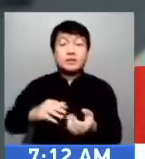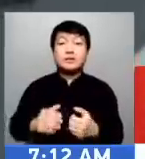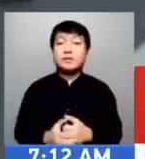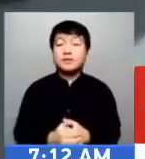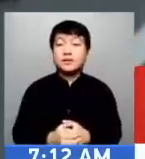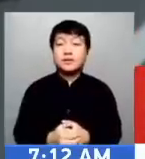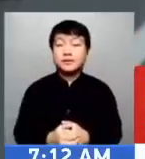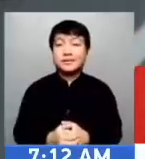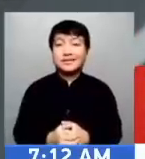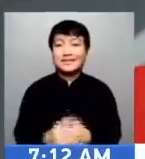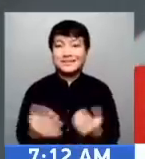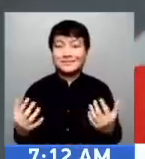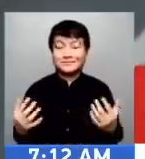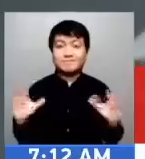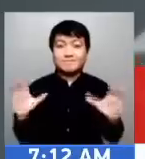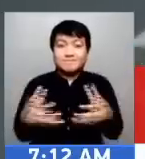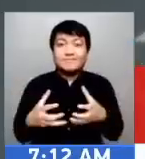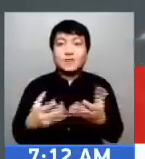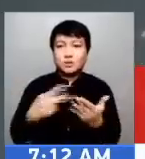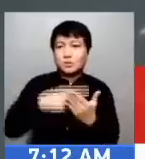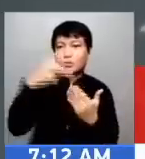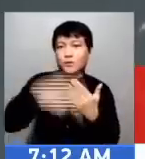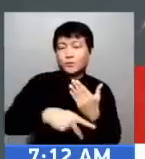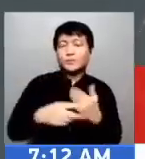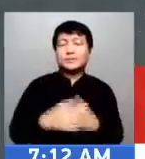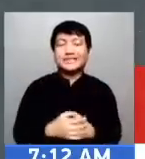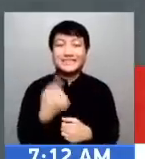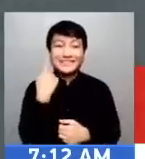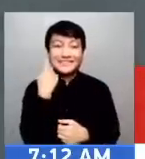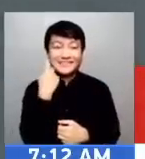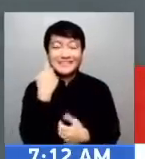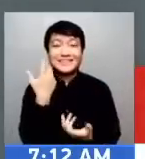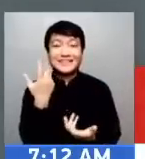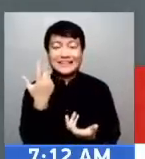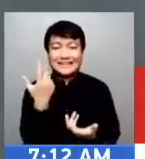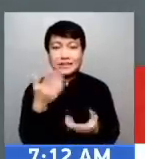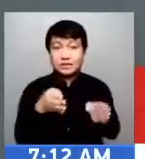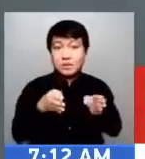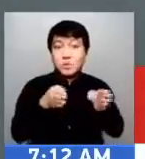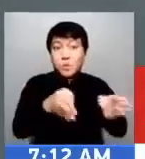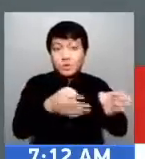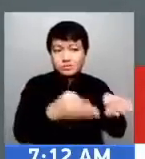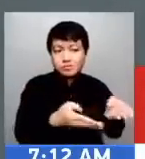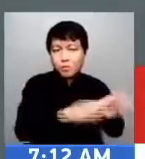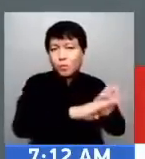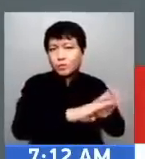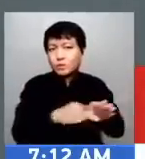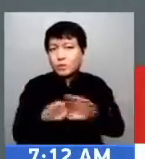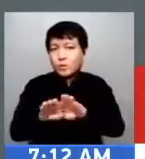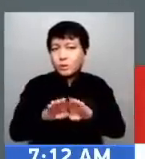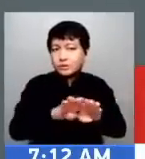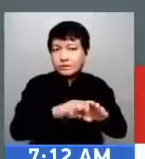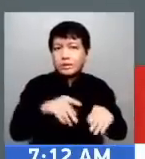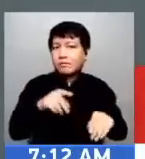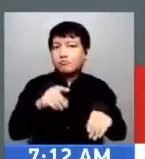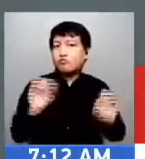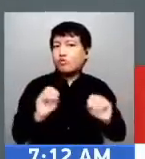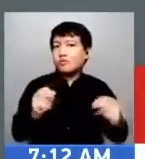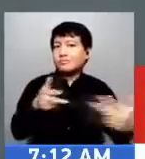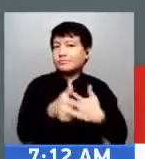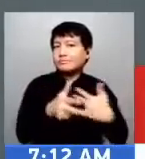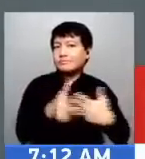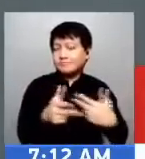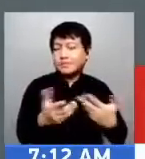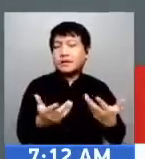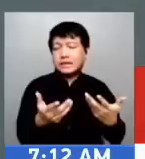sa programa. At katulad nga po ng binanggit ko kanina, sarado yung isang bahagi nitong Visayas Avenue. Pero hindi naman ito nagdudulot ng mabigat na